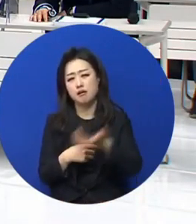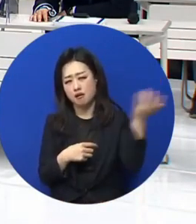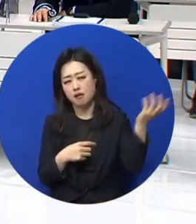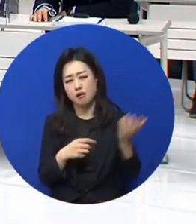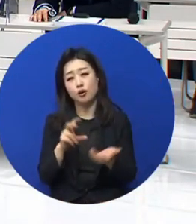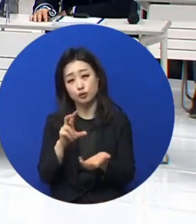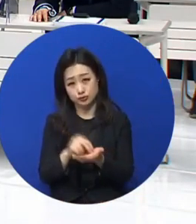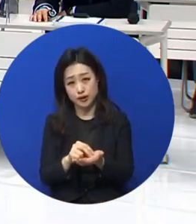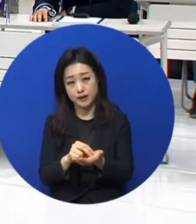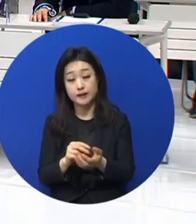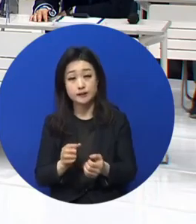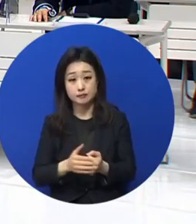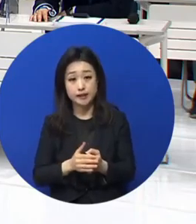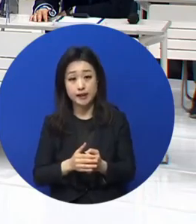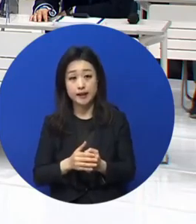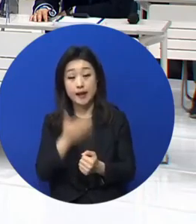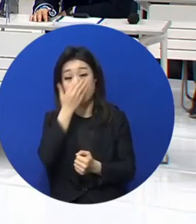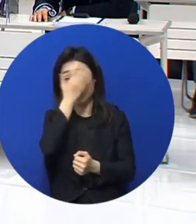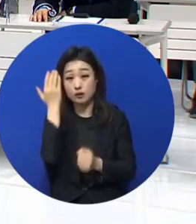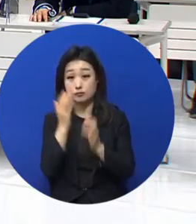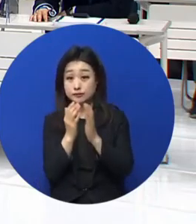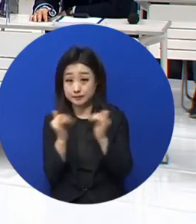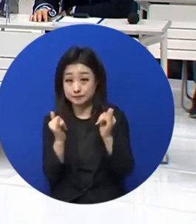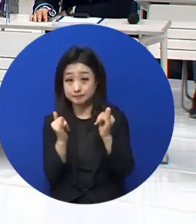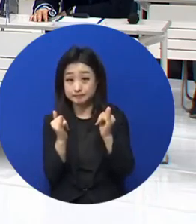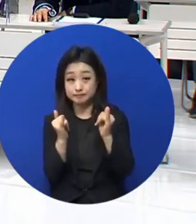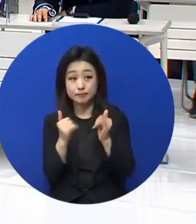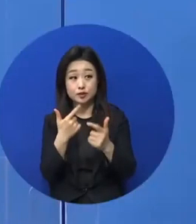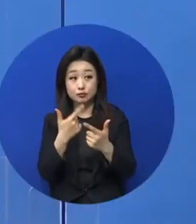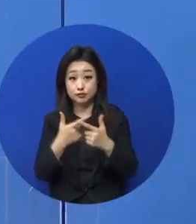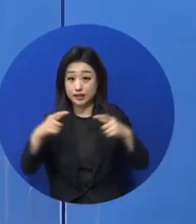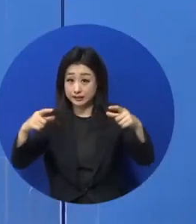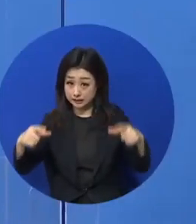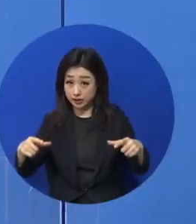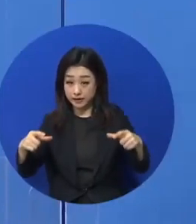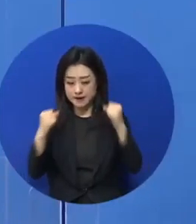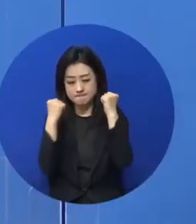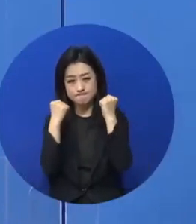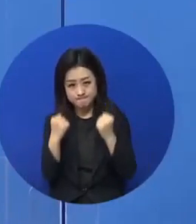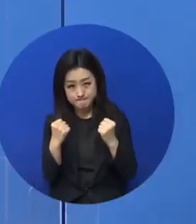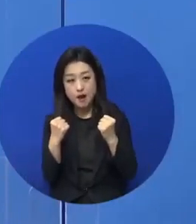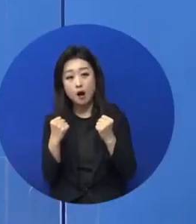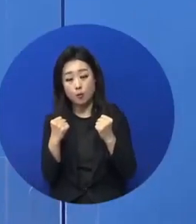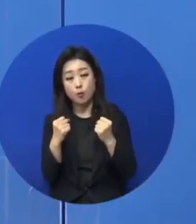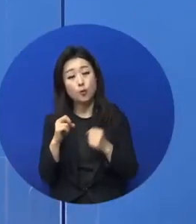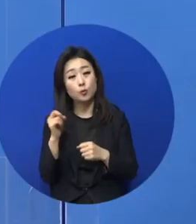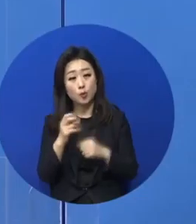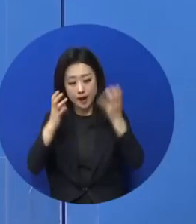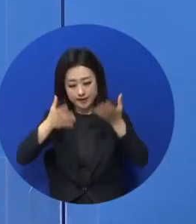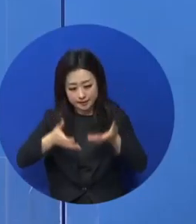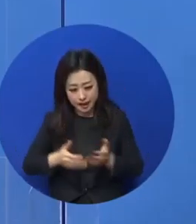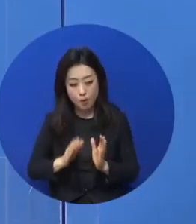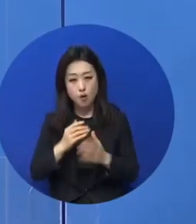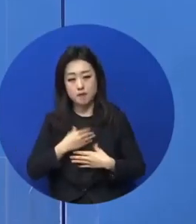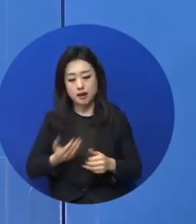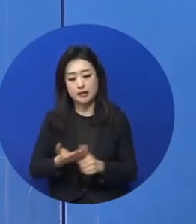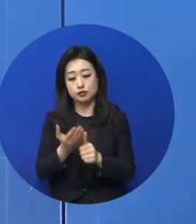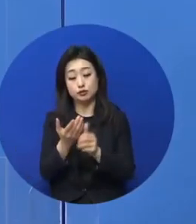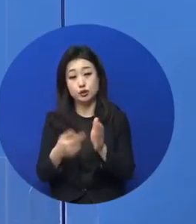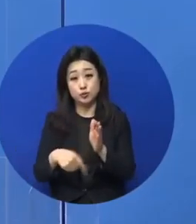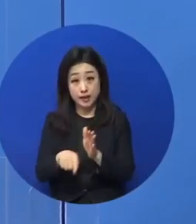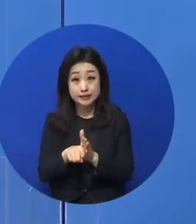그런 도시니까 그런 젊은 청년들이 부산에서 정주하면서 또 아이도 낳고 편하게 기를 수